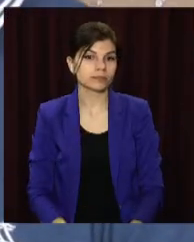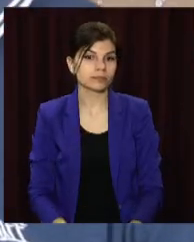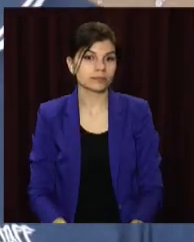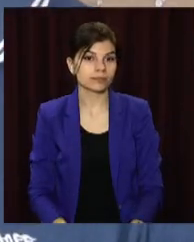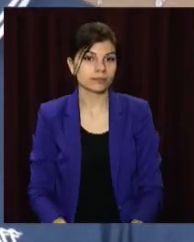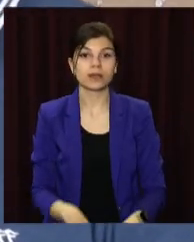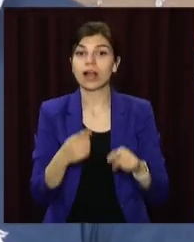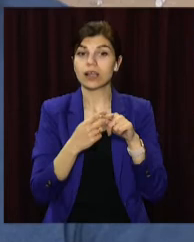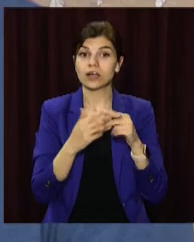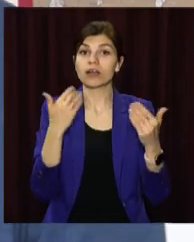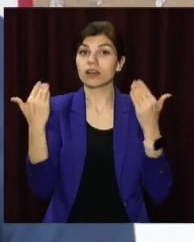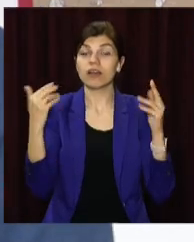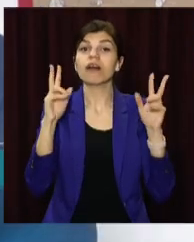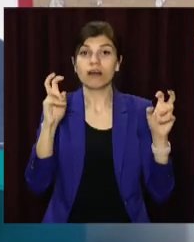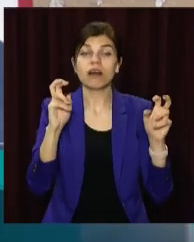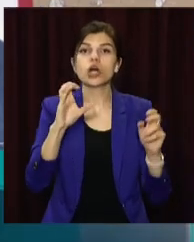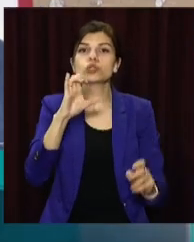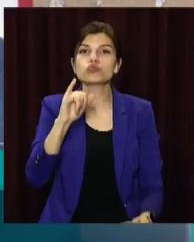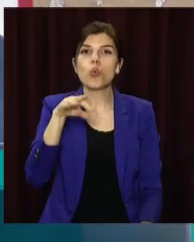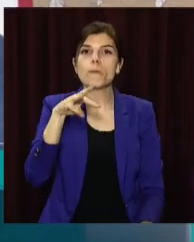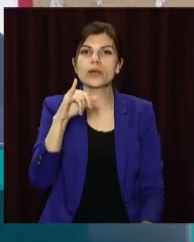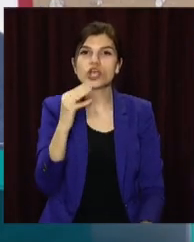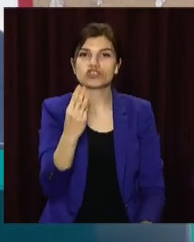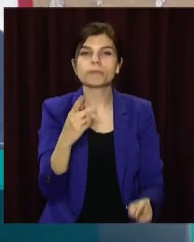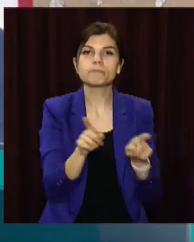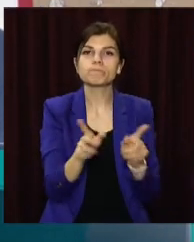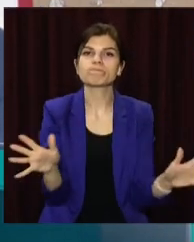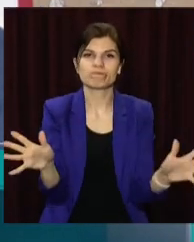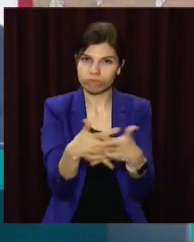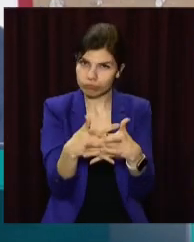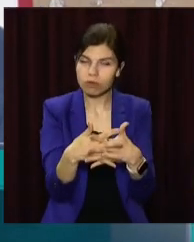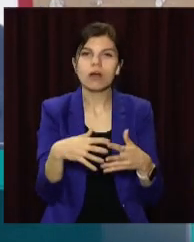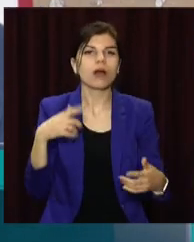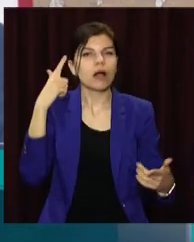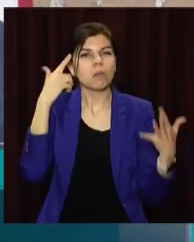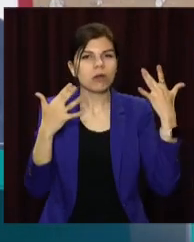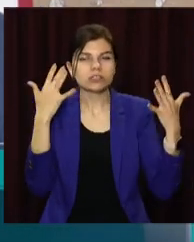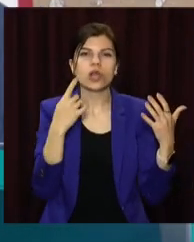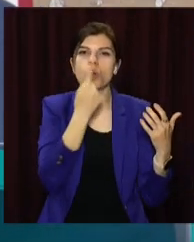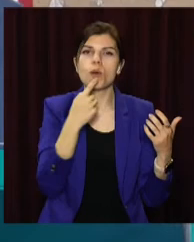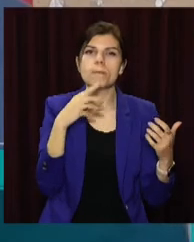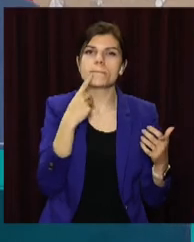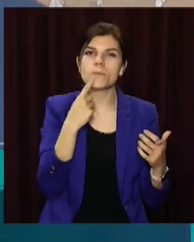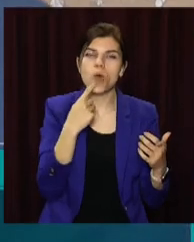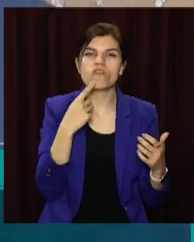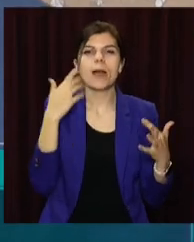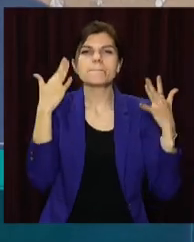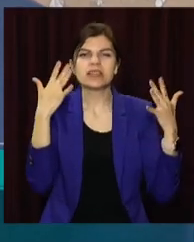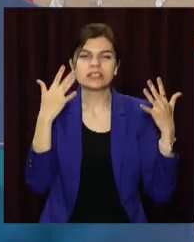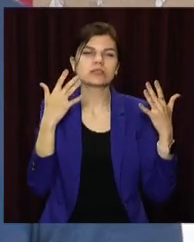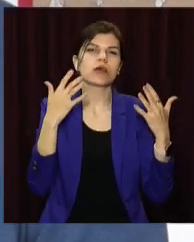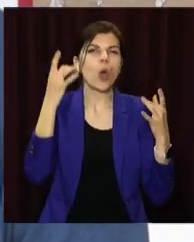Мається ця назва «Суміш». Тобто це суміш думок, мов, мислень,